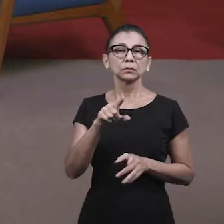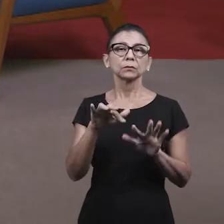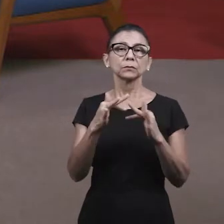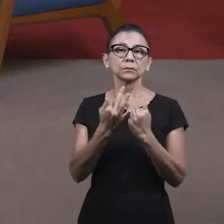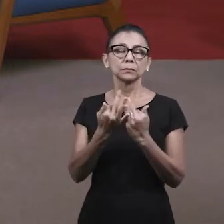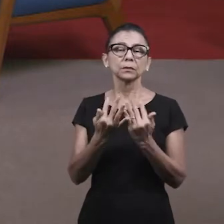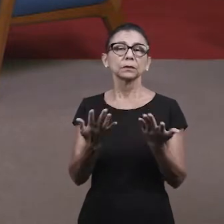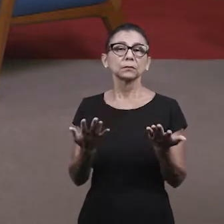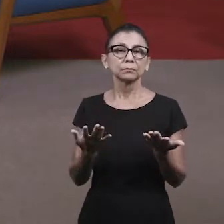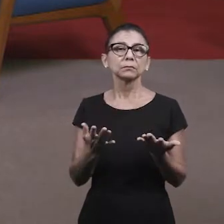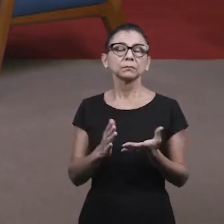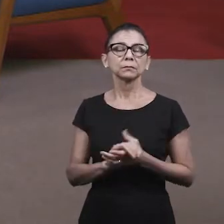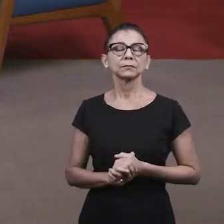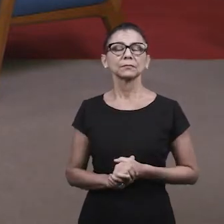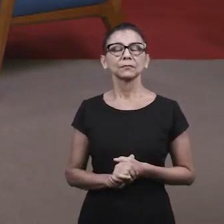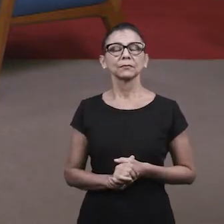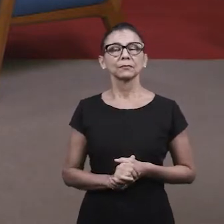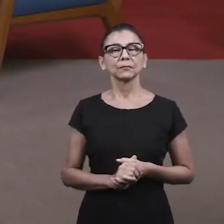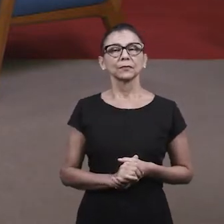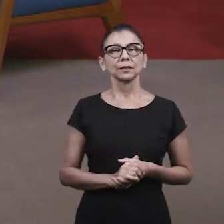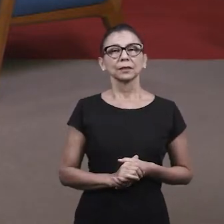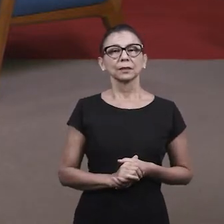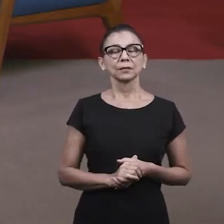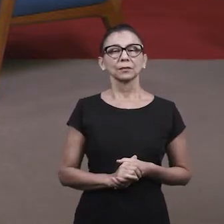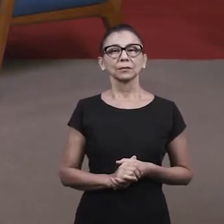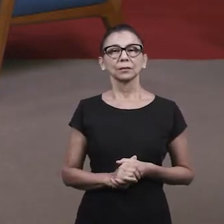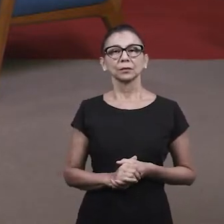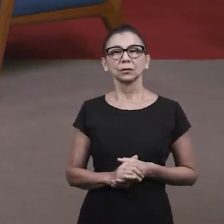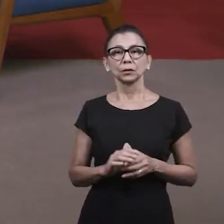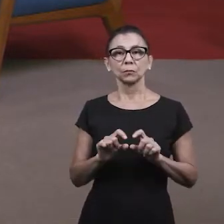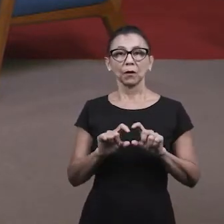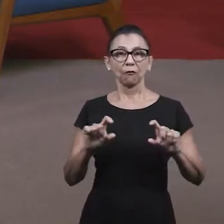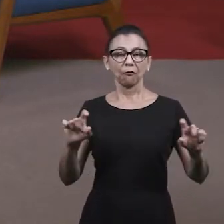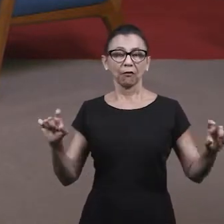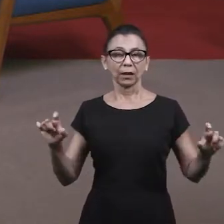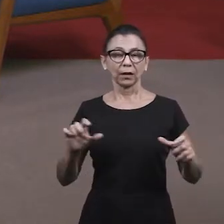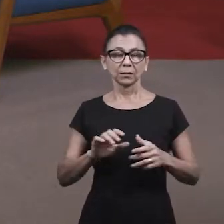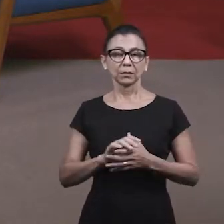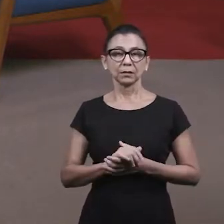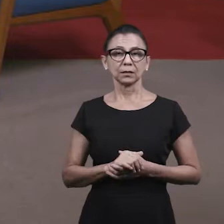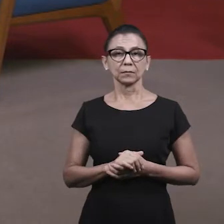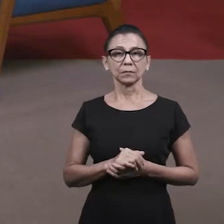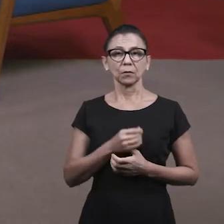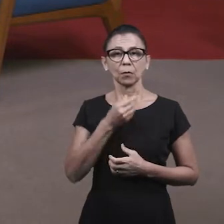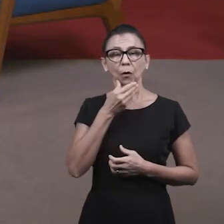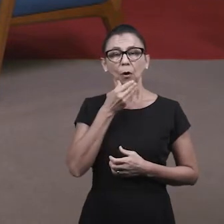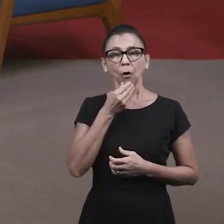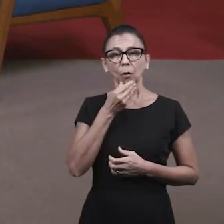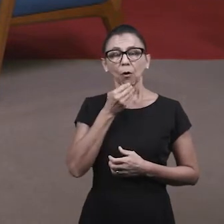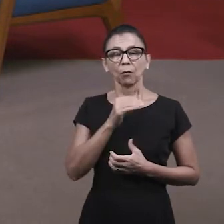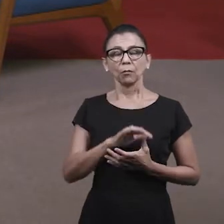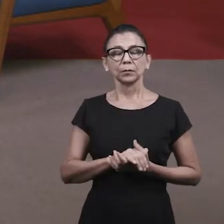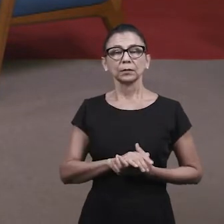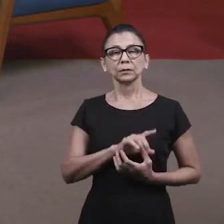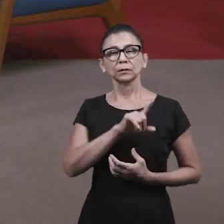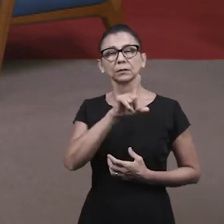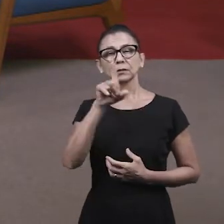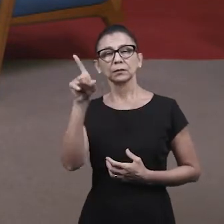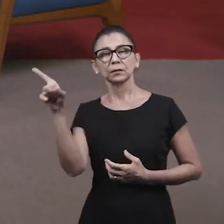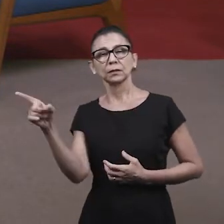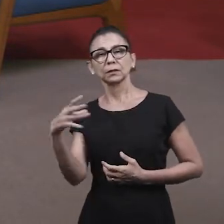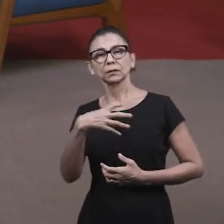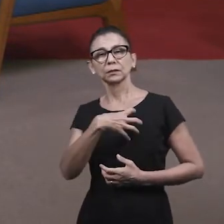l'importance du programme, ce que vous trouvez de cette formation, le volet leçon du Manaïm pour votre vie, la vie de votre